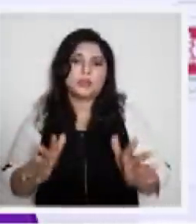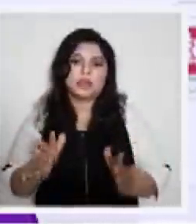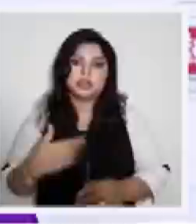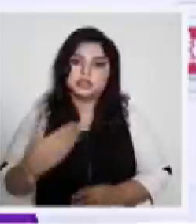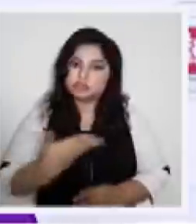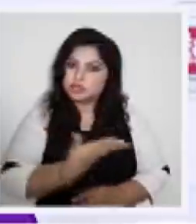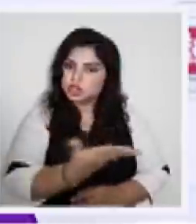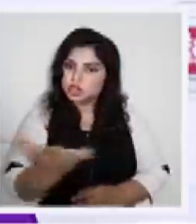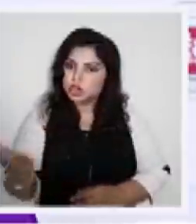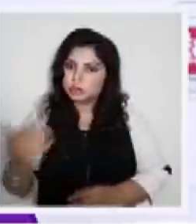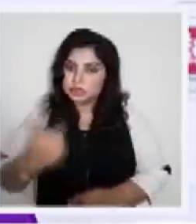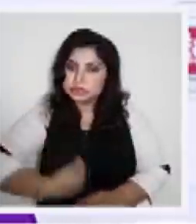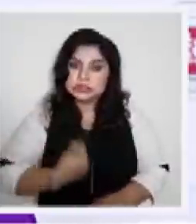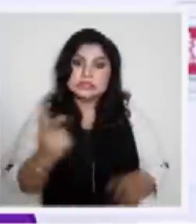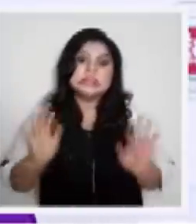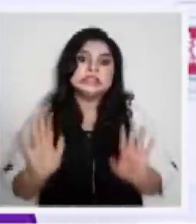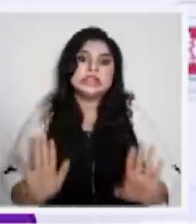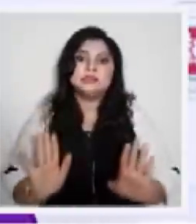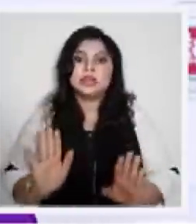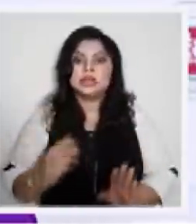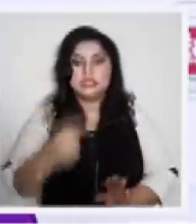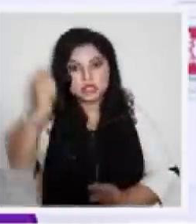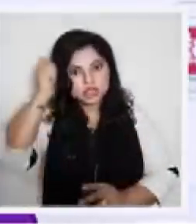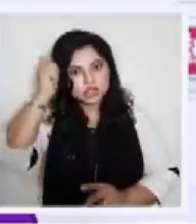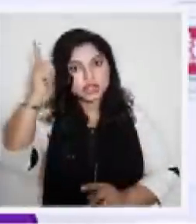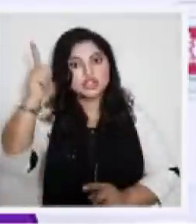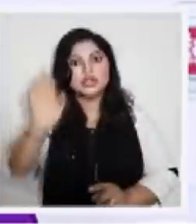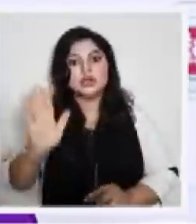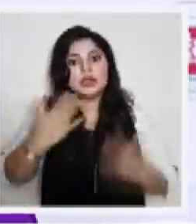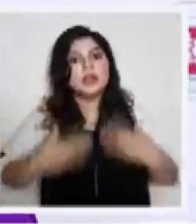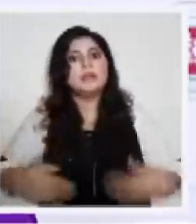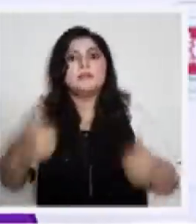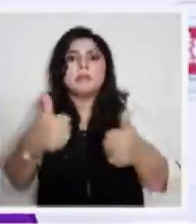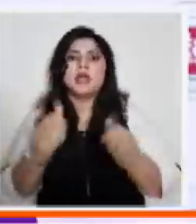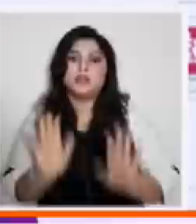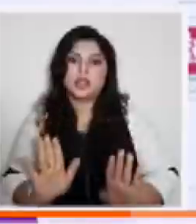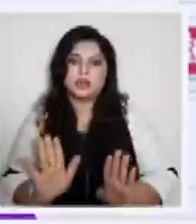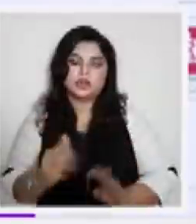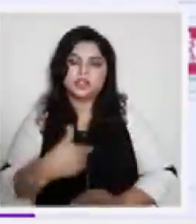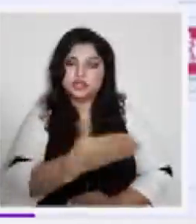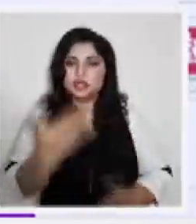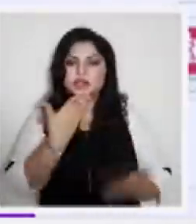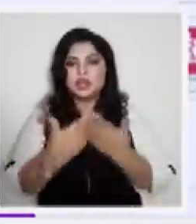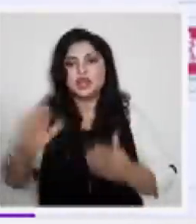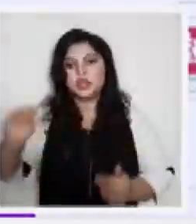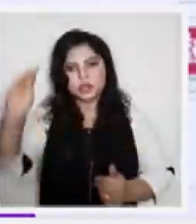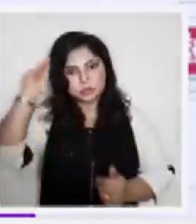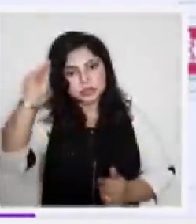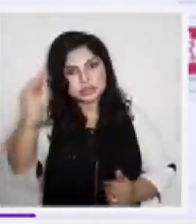এবং জীবনযাপন চালাই তাহলে হয়তো জটিল পর্যায়ে নাও যেতে পারে। আপনারা সবাই সচেতন থাকুন, সতর্ক